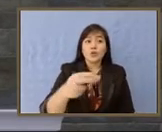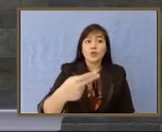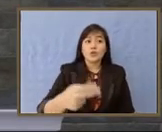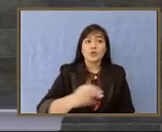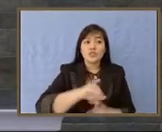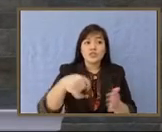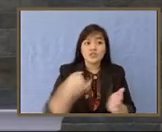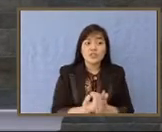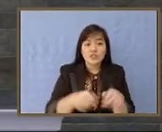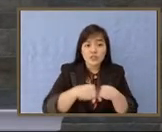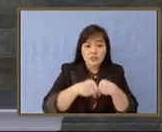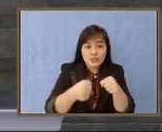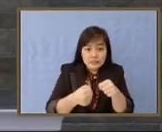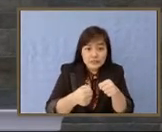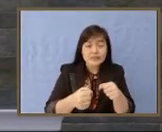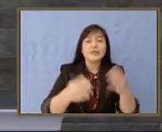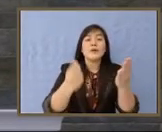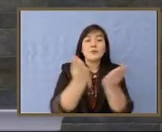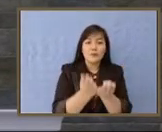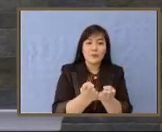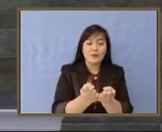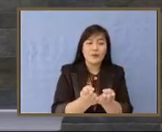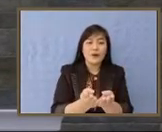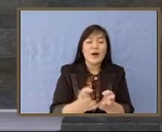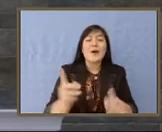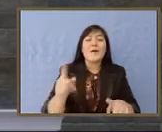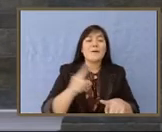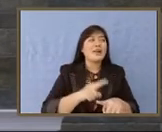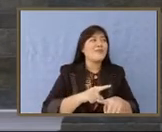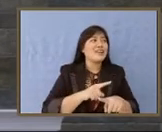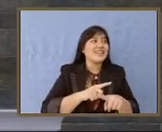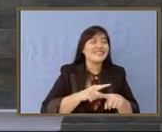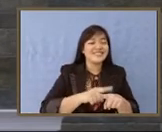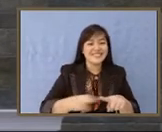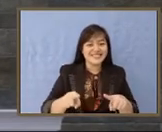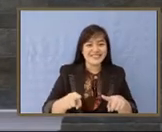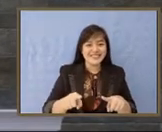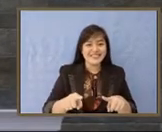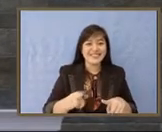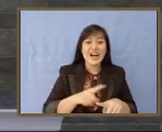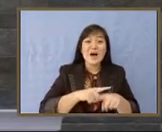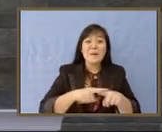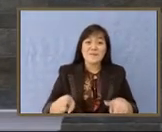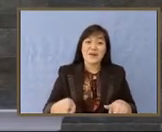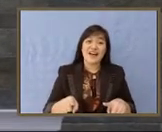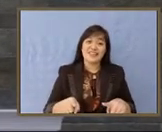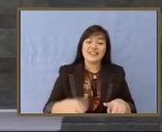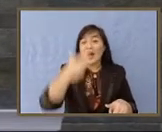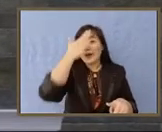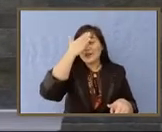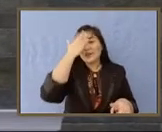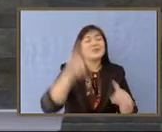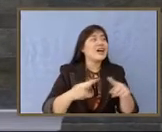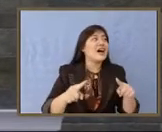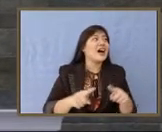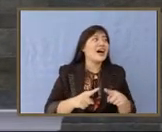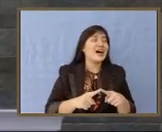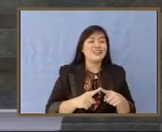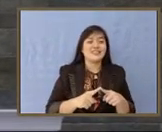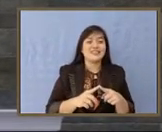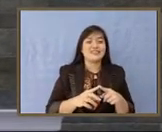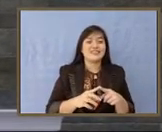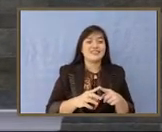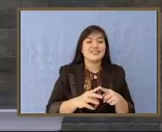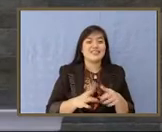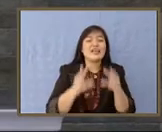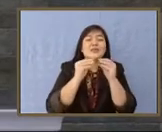as one of the loveliest literature dito po sa Biblia. Dahil ito po ay nagbibigay ng